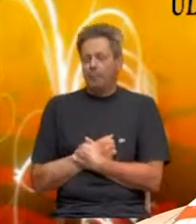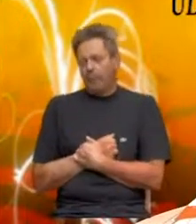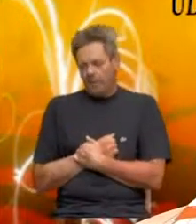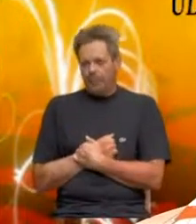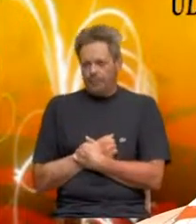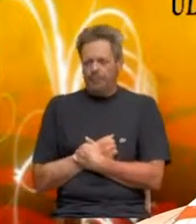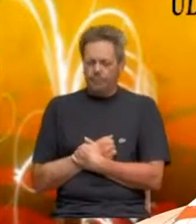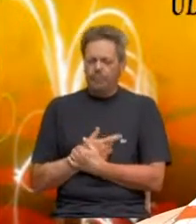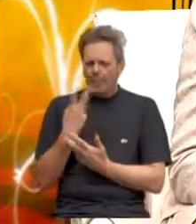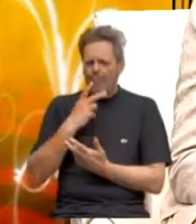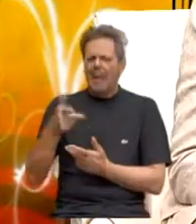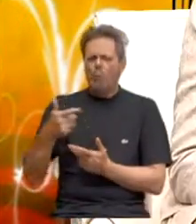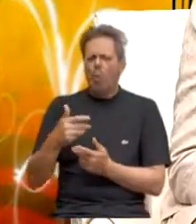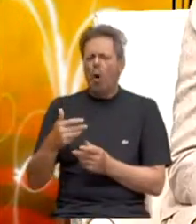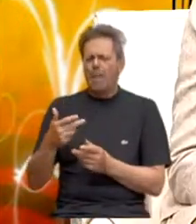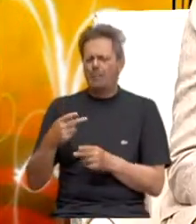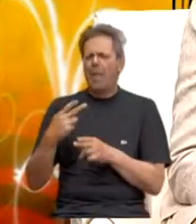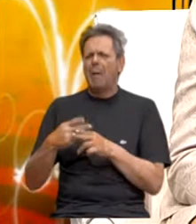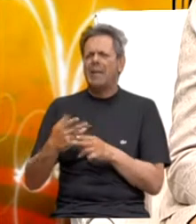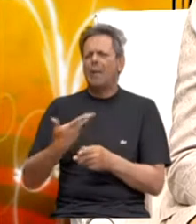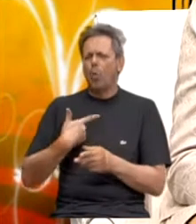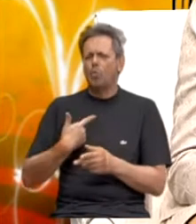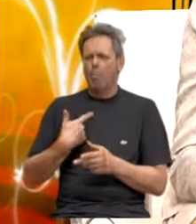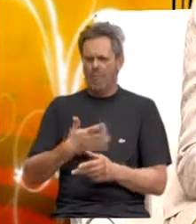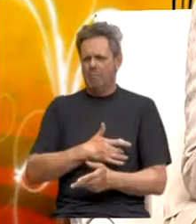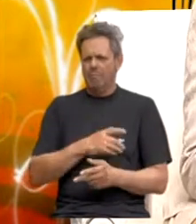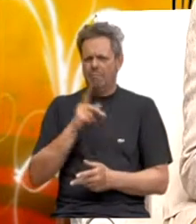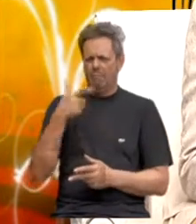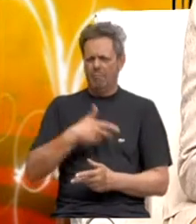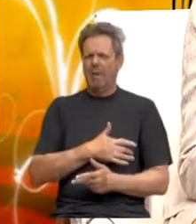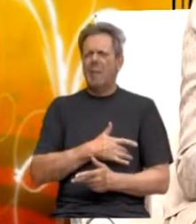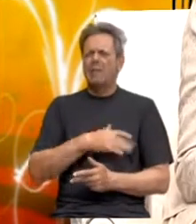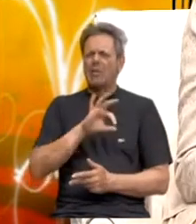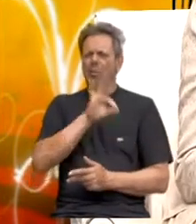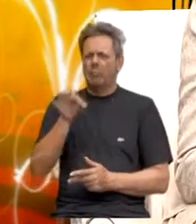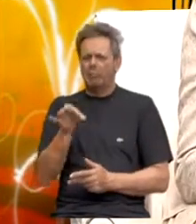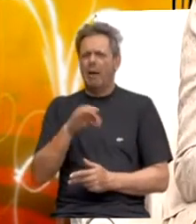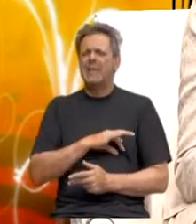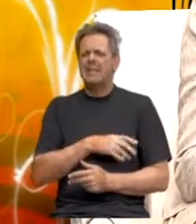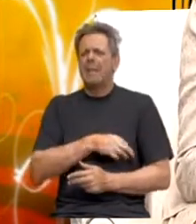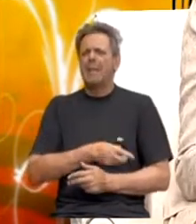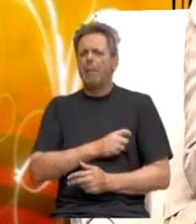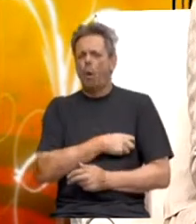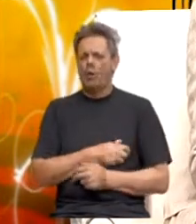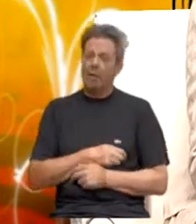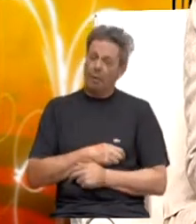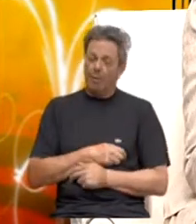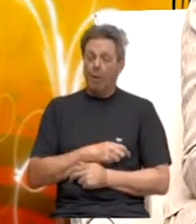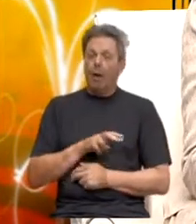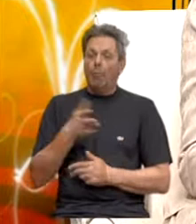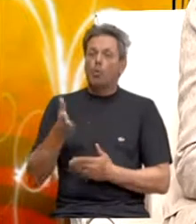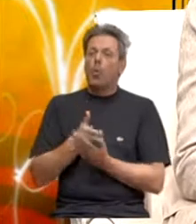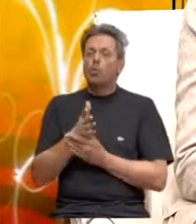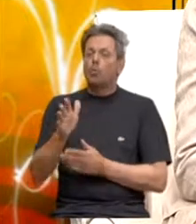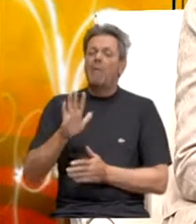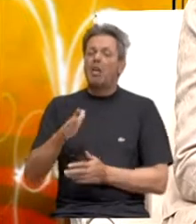koji dobiju stent ili prebole infarkt, do sad je vaše srce bilo u vašoj službi. A sad okrenute. Sad vi budete u službi vašeg srca. I